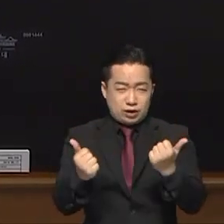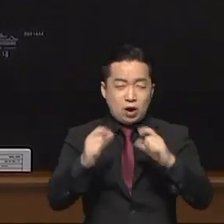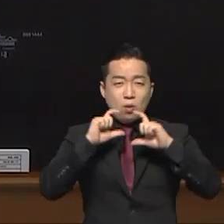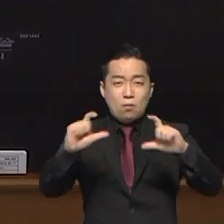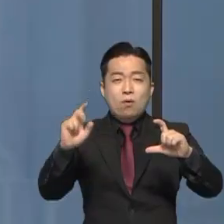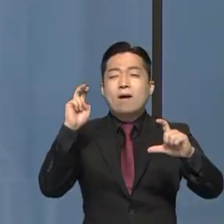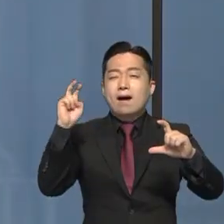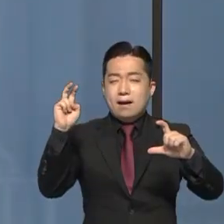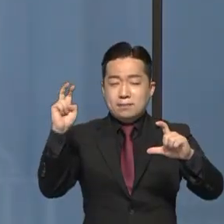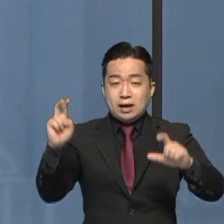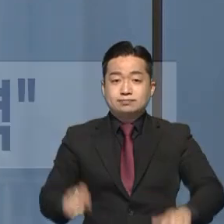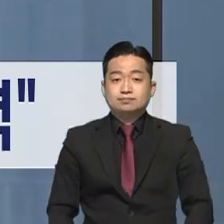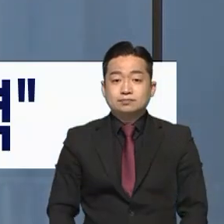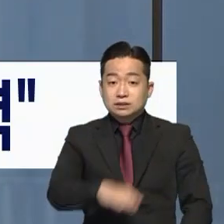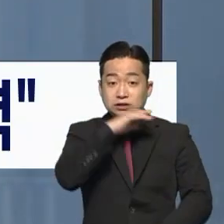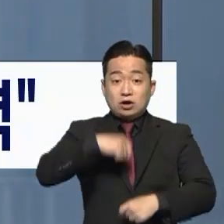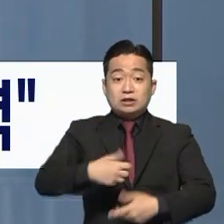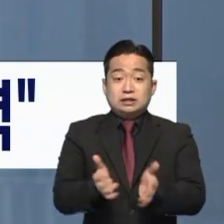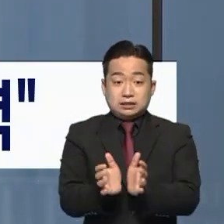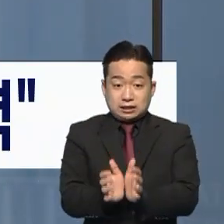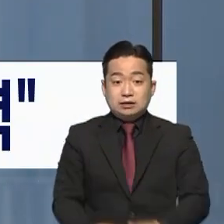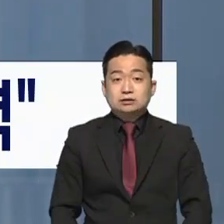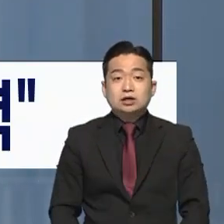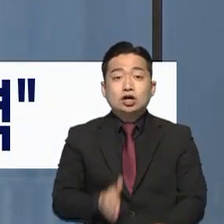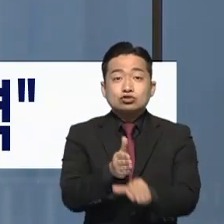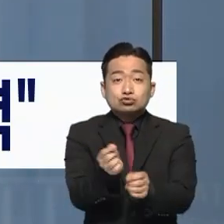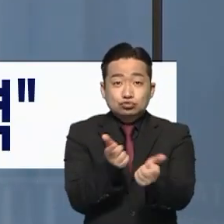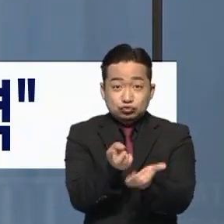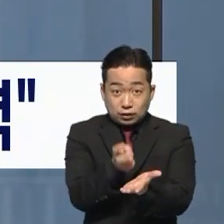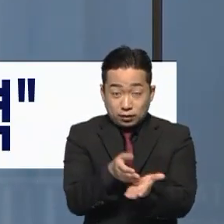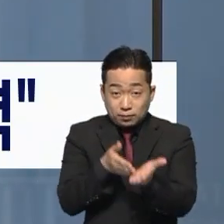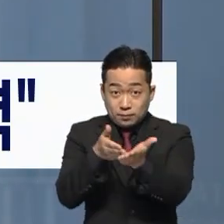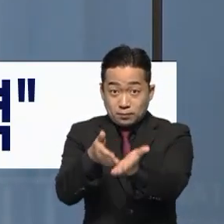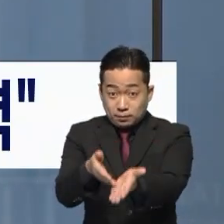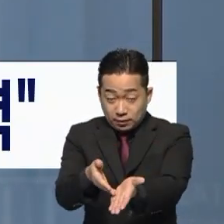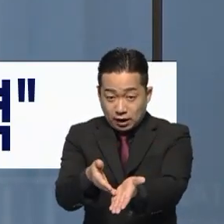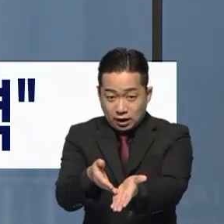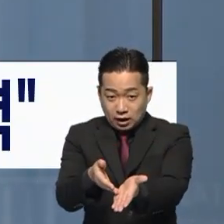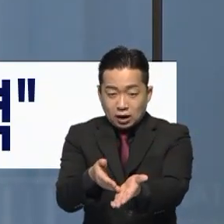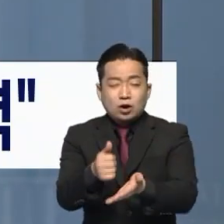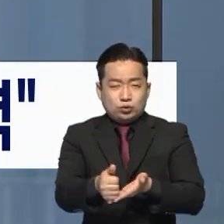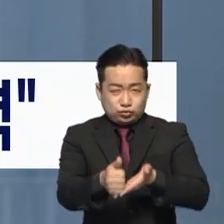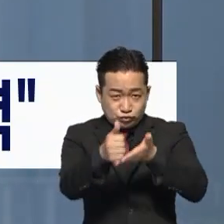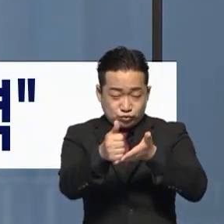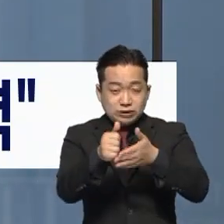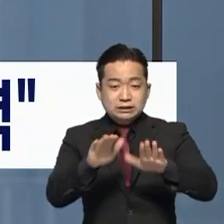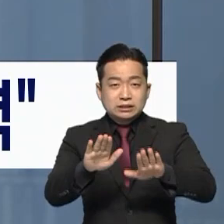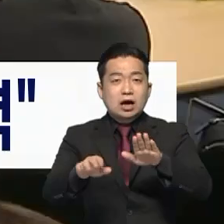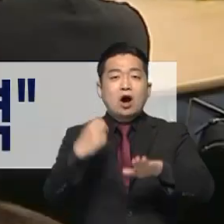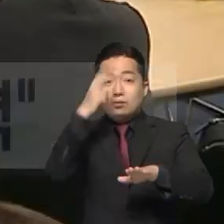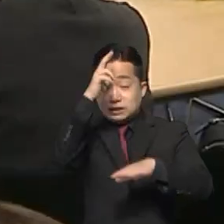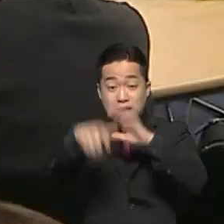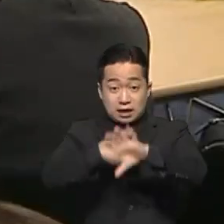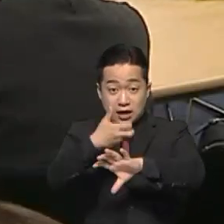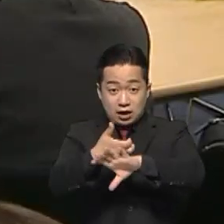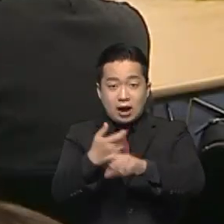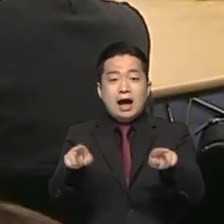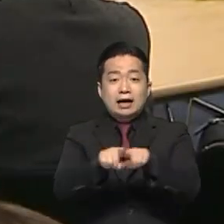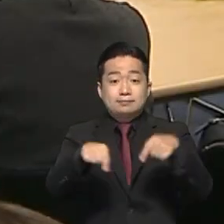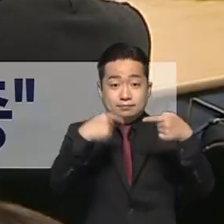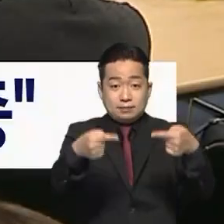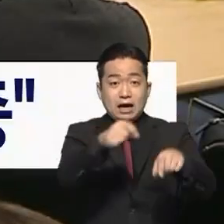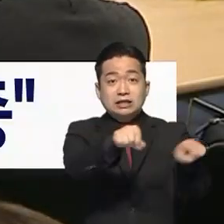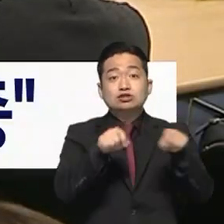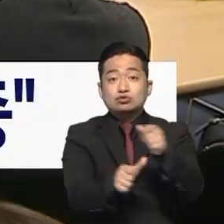보입니다. 정의당도 의장 중재안을 존중한다며 실효적 검찰개혁 방안 마련에 함께 노력하겠다고, 대통령직